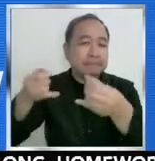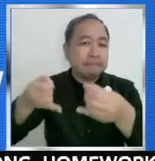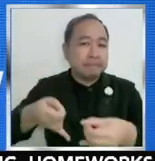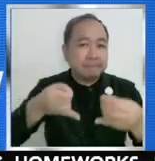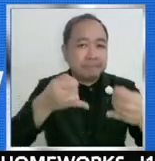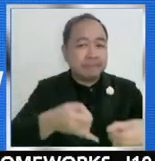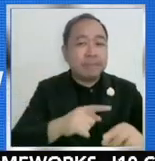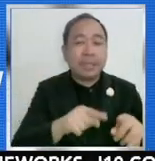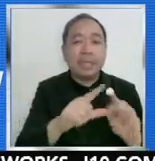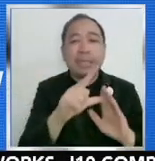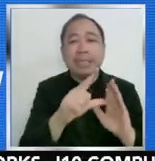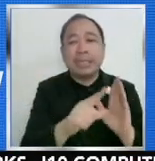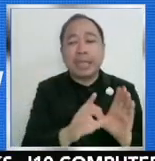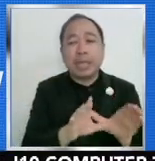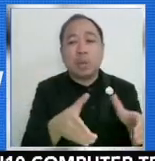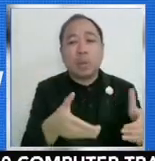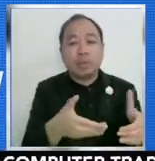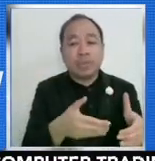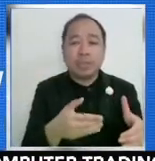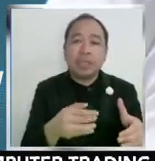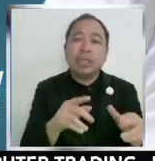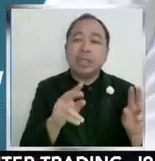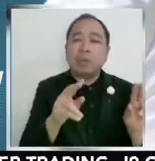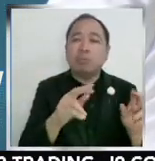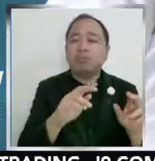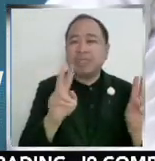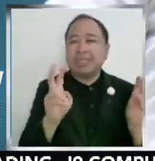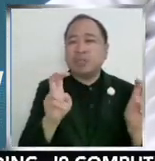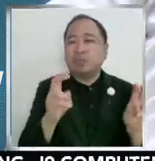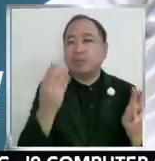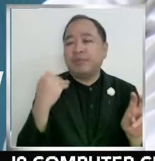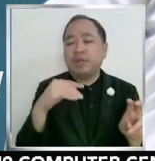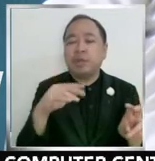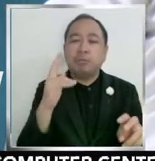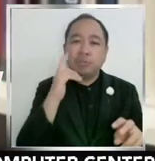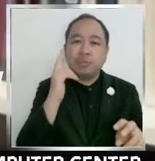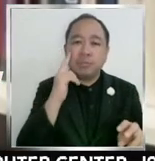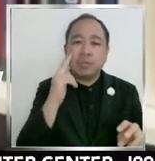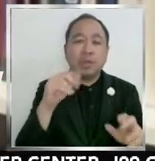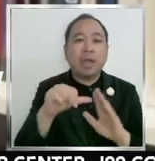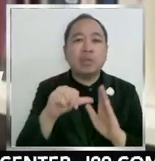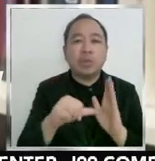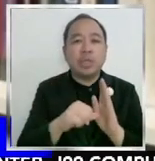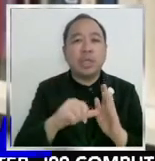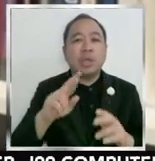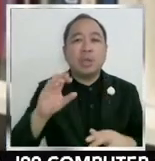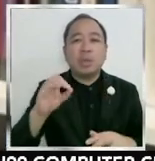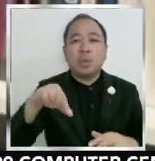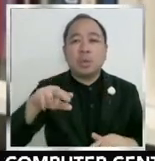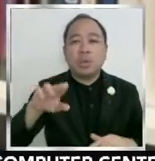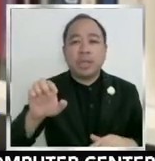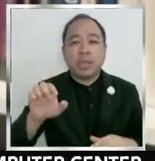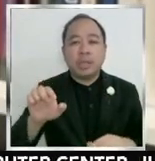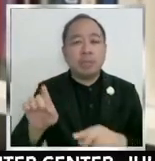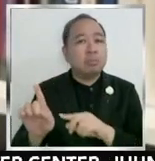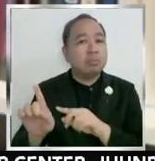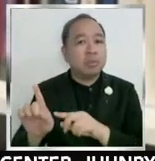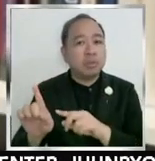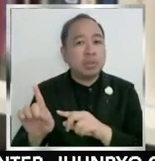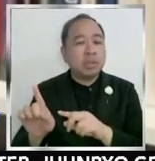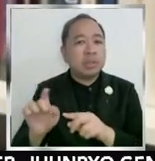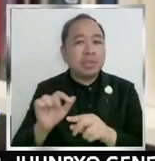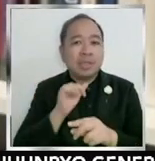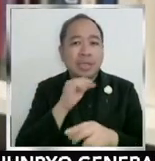counsel sa issue ni dating Pangulong Rodrigo Duterte, si Attorney Harry Roque. Wala na po siyang pakialam dyan sa ICC. Kaya